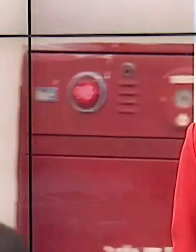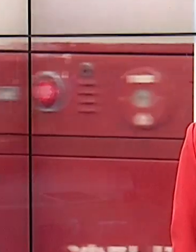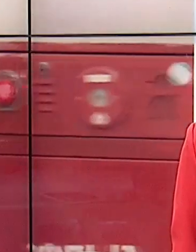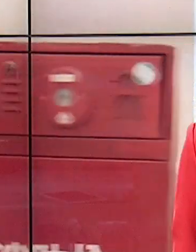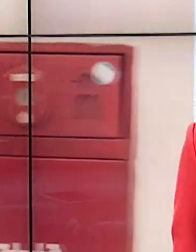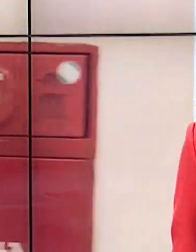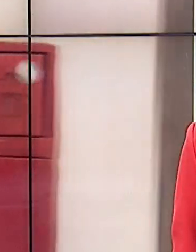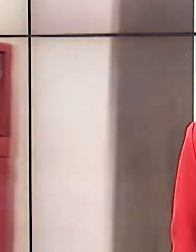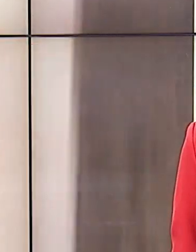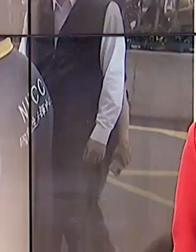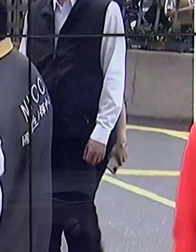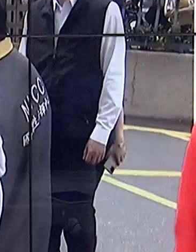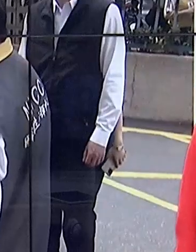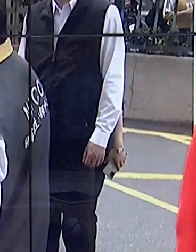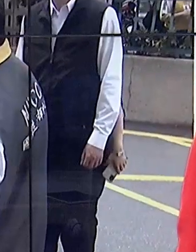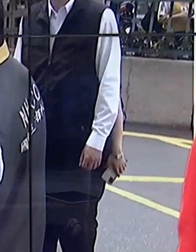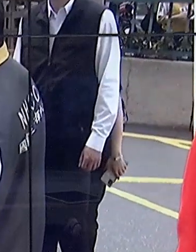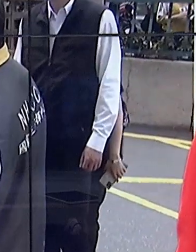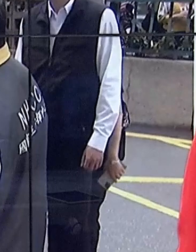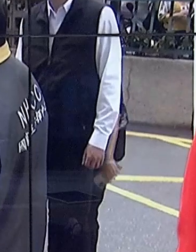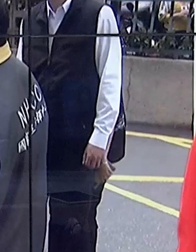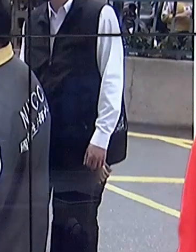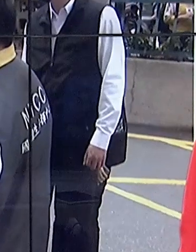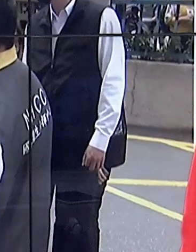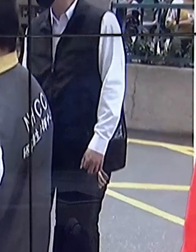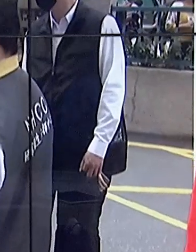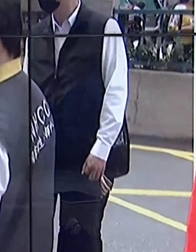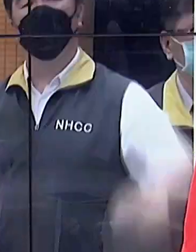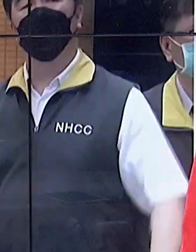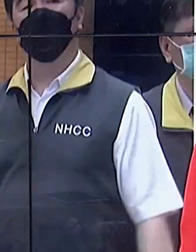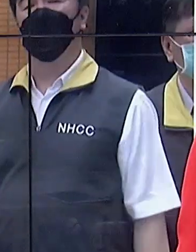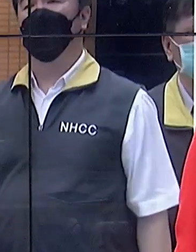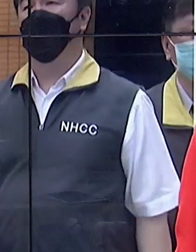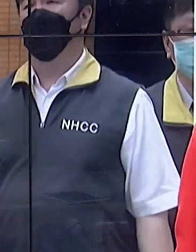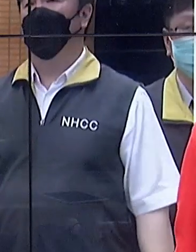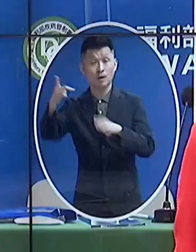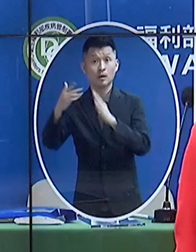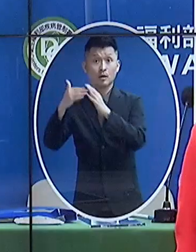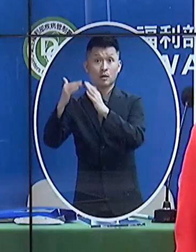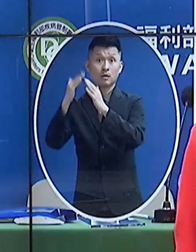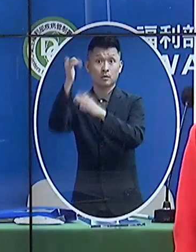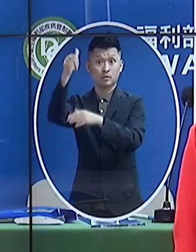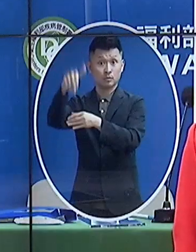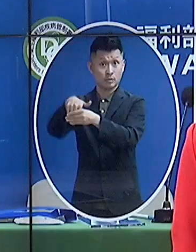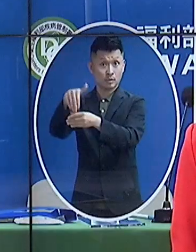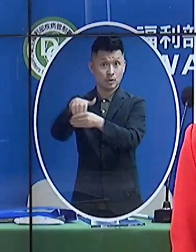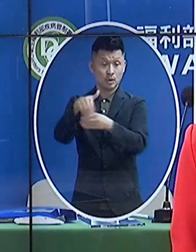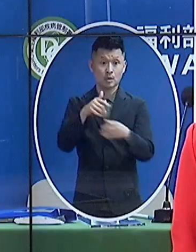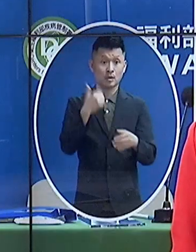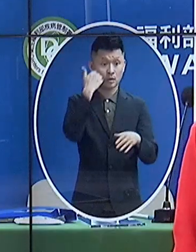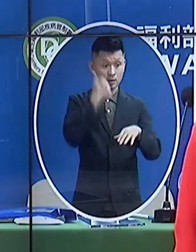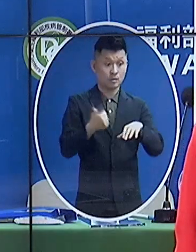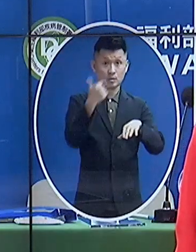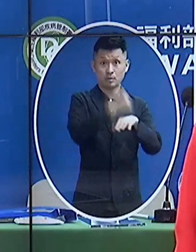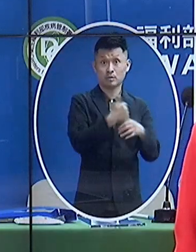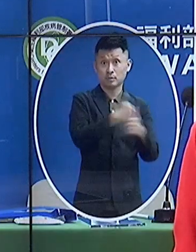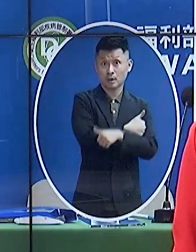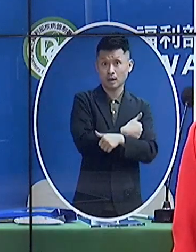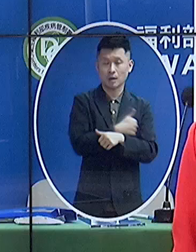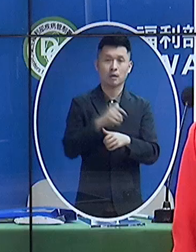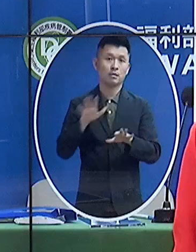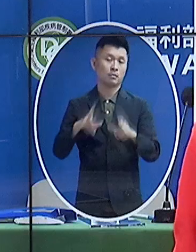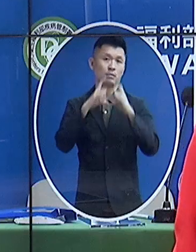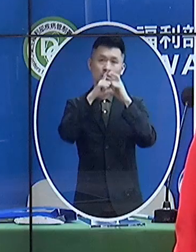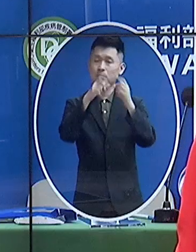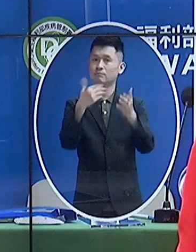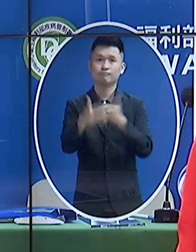中致个意，不过他说啊，电话打喽，不过遭到不读不回耶。陈时中没有接电话，也没有回